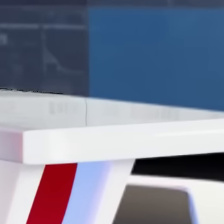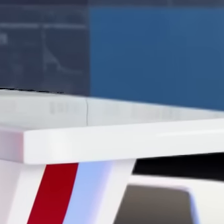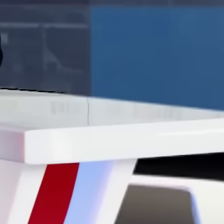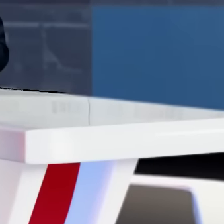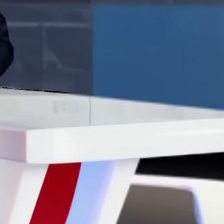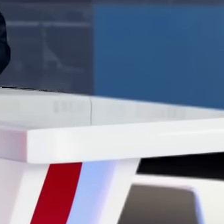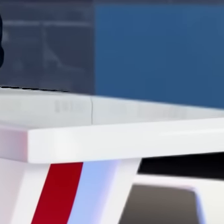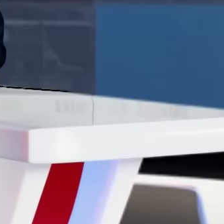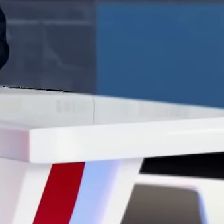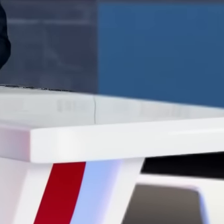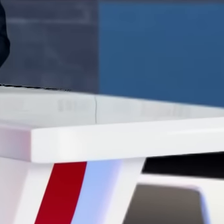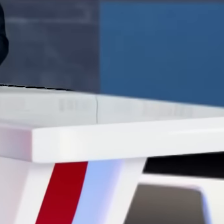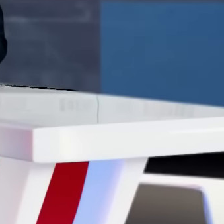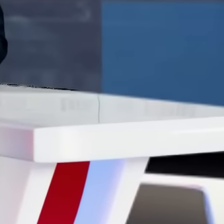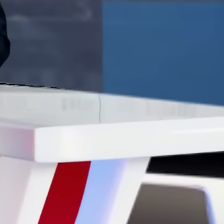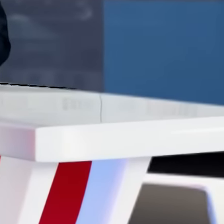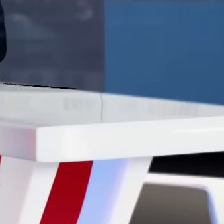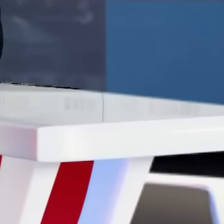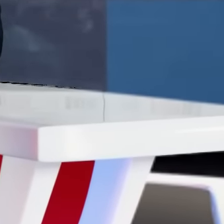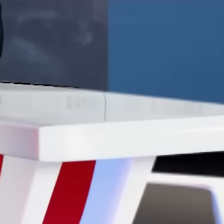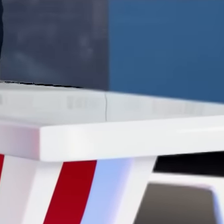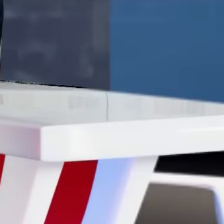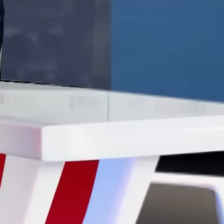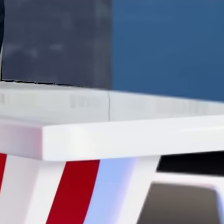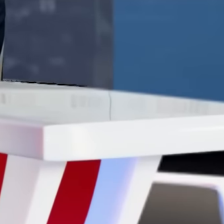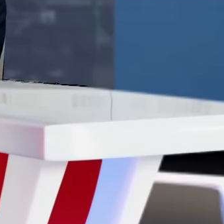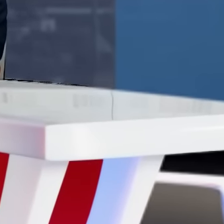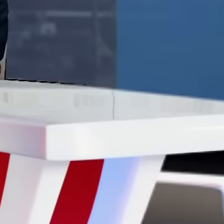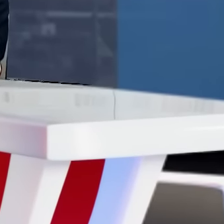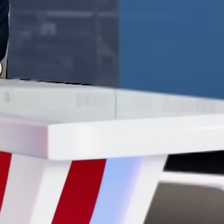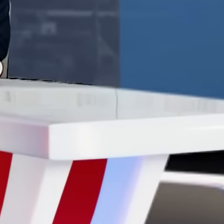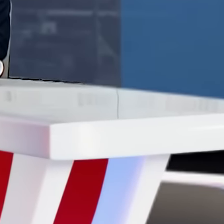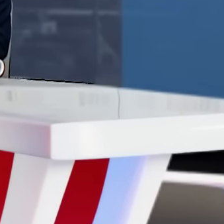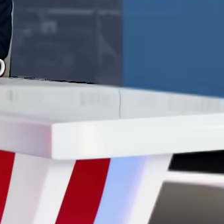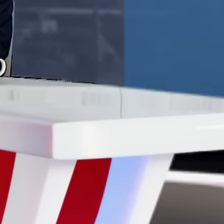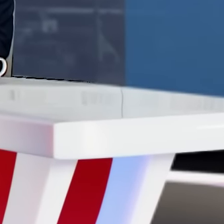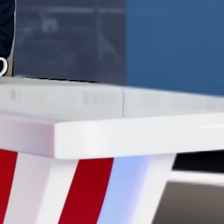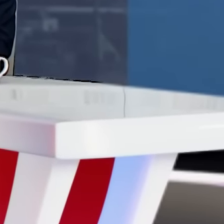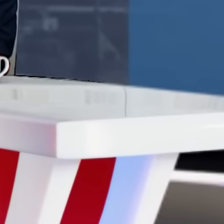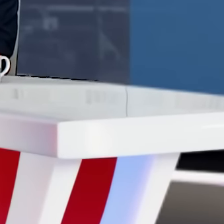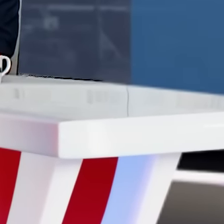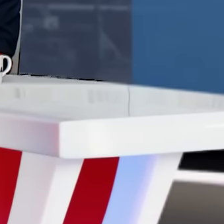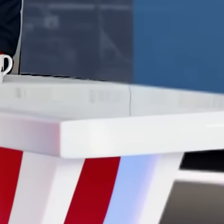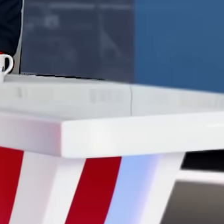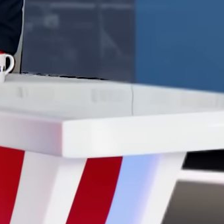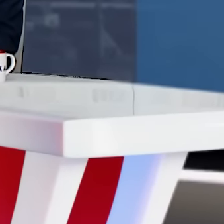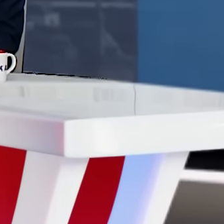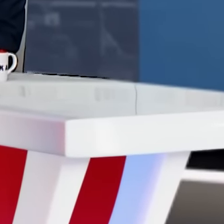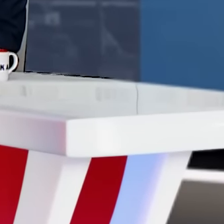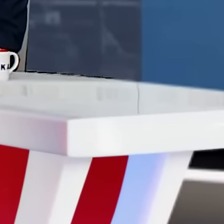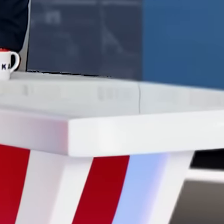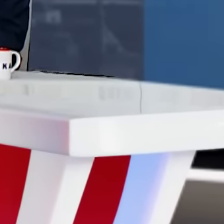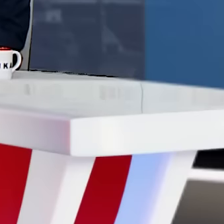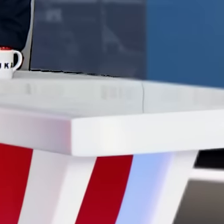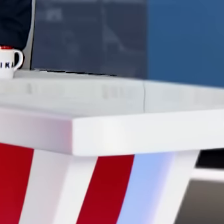Danuta cholecka Zapraszam na rozmowę polityczną Witold tumanowicz Konfederacja Rafał Bochenek Prawo i Sprawiedliwość Witam Panów ja bym najpierw chciała